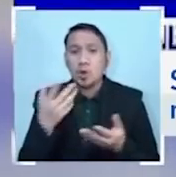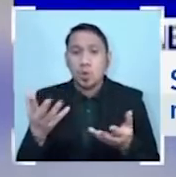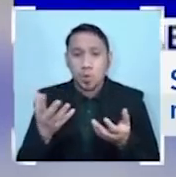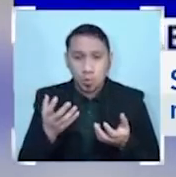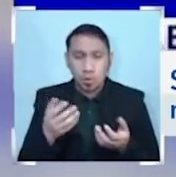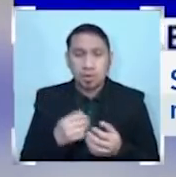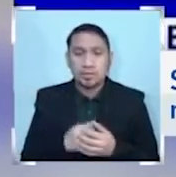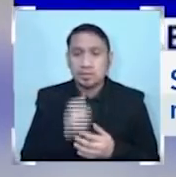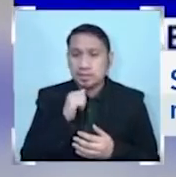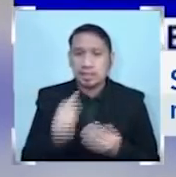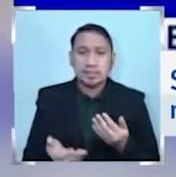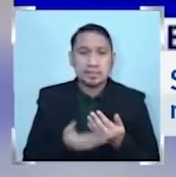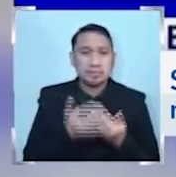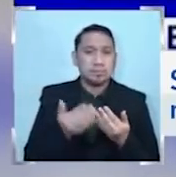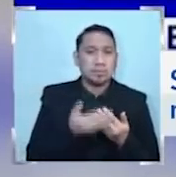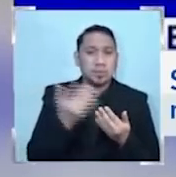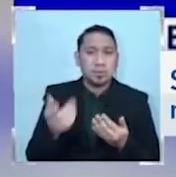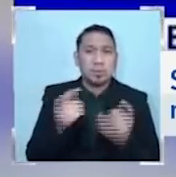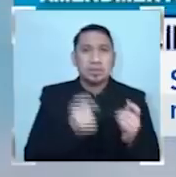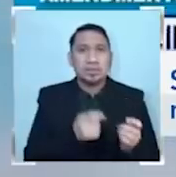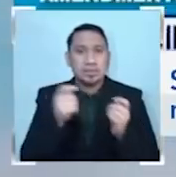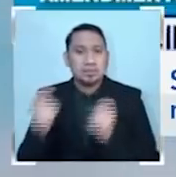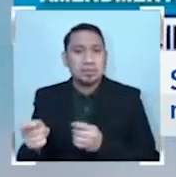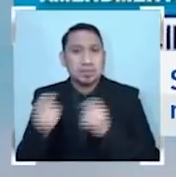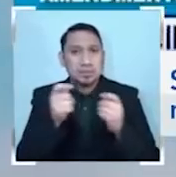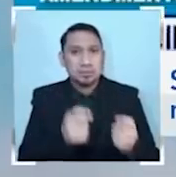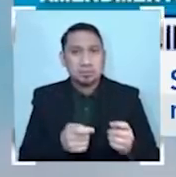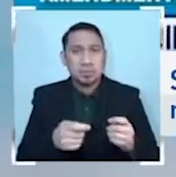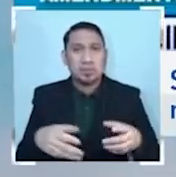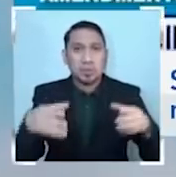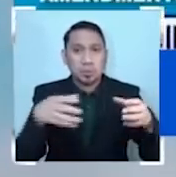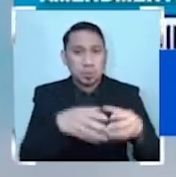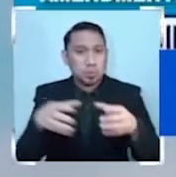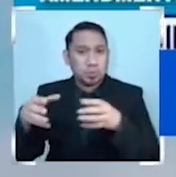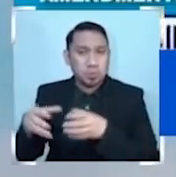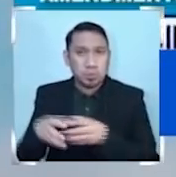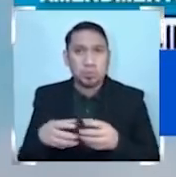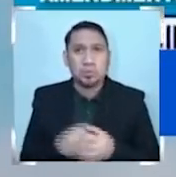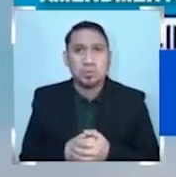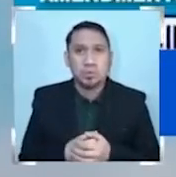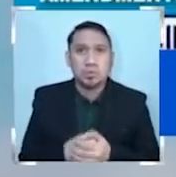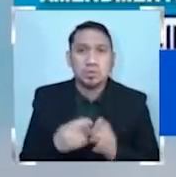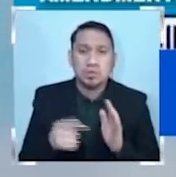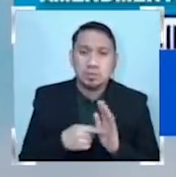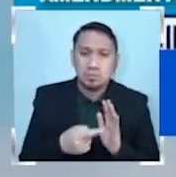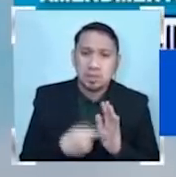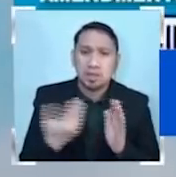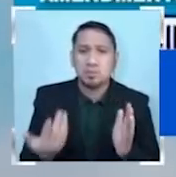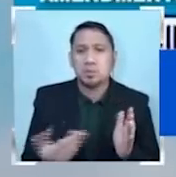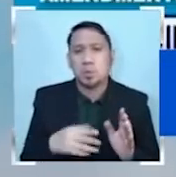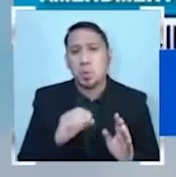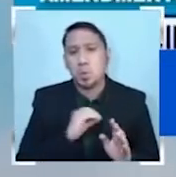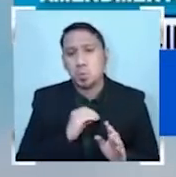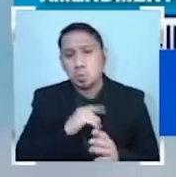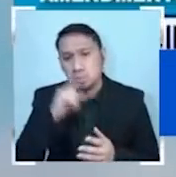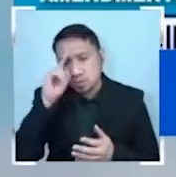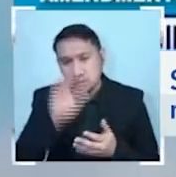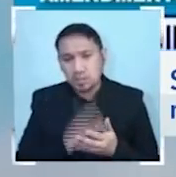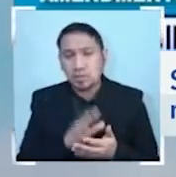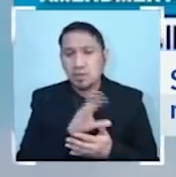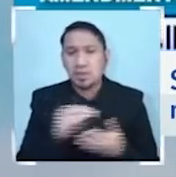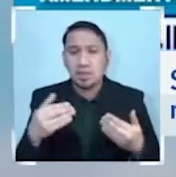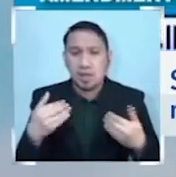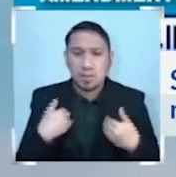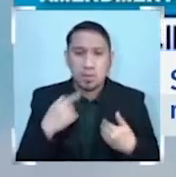kadali ang paglilipat-lipat ng partido. Pinsan, prinsipyo, paninindigan, yung pagiging may isang salita. So we really